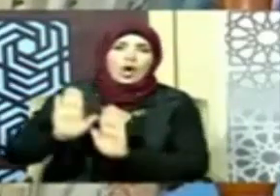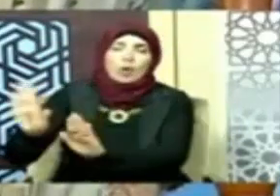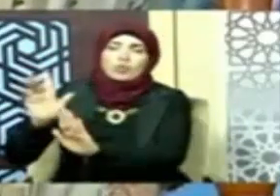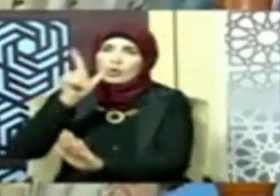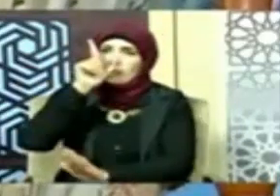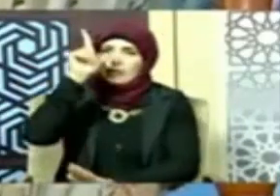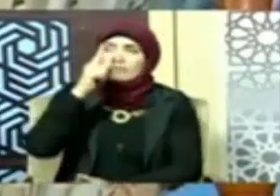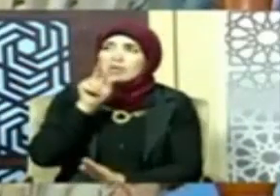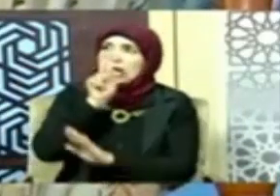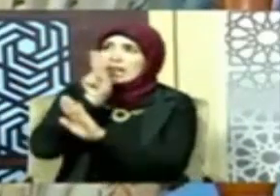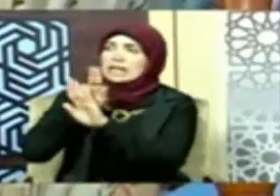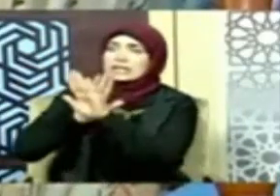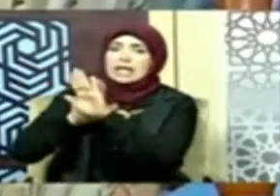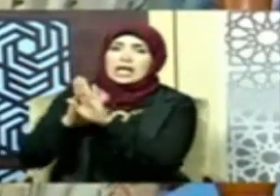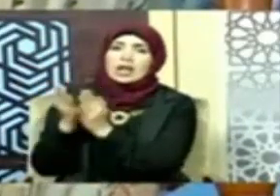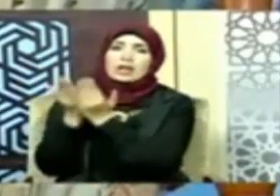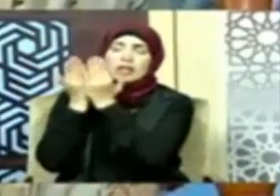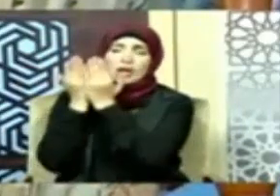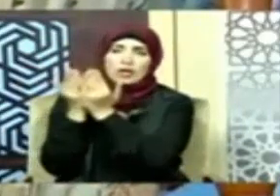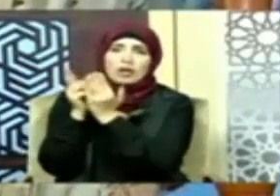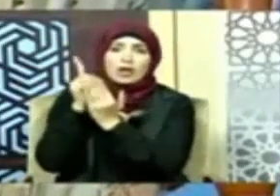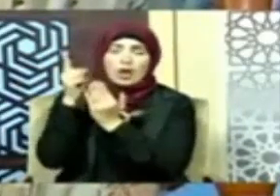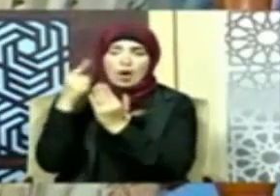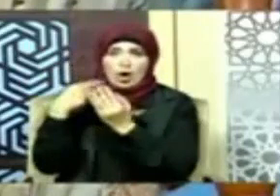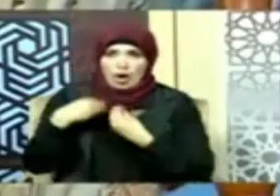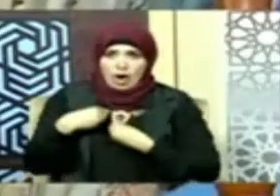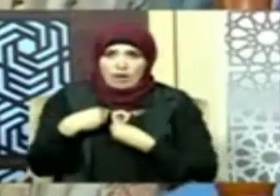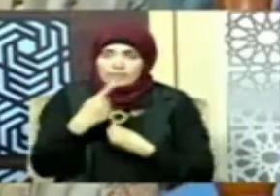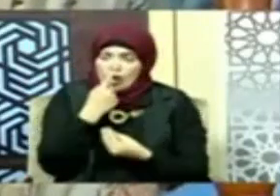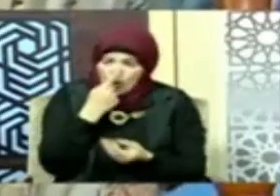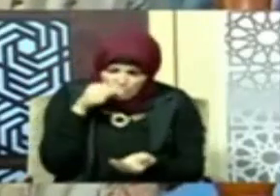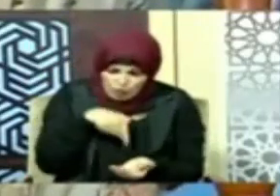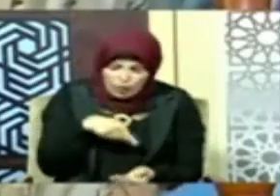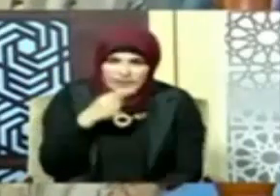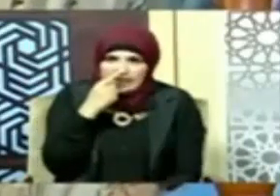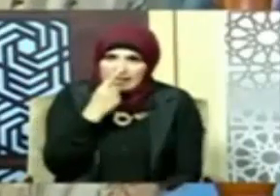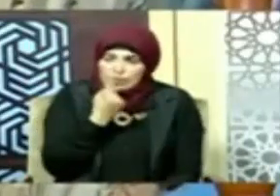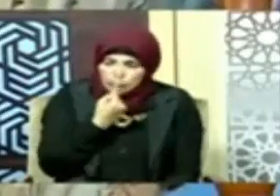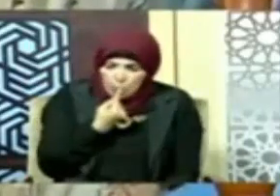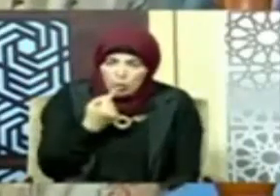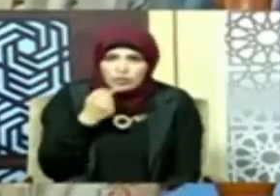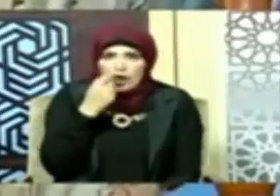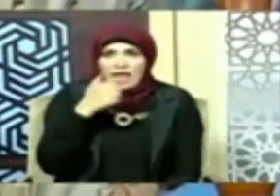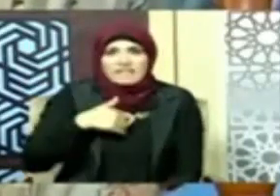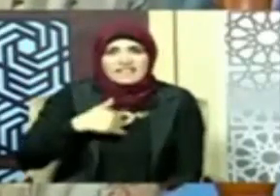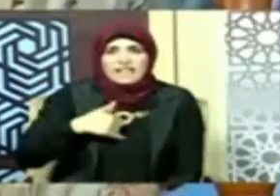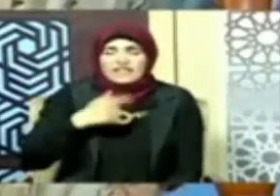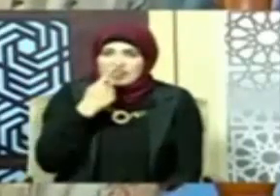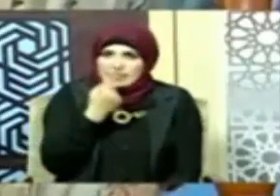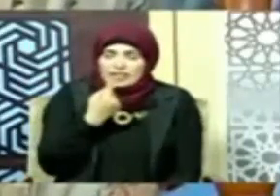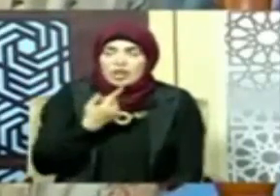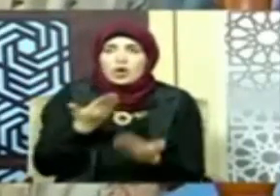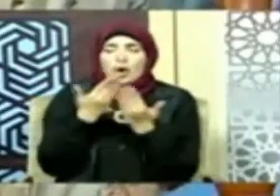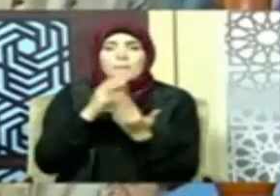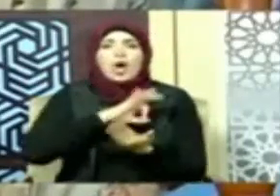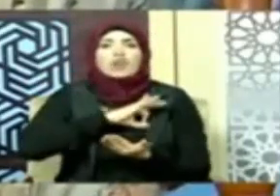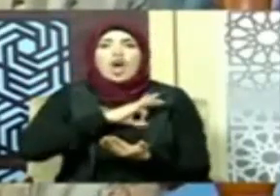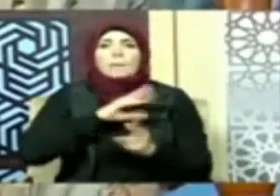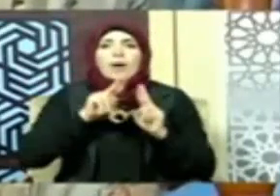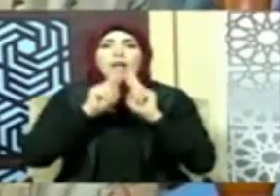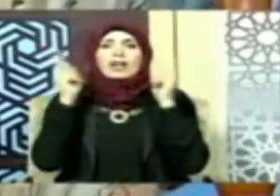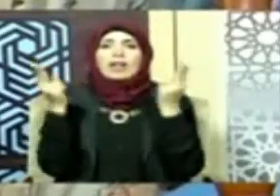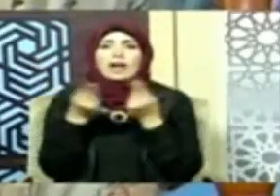والمستكبرين، سائلين الله أن يخضع لنا أنفسنا وأن يجعلنا رحمة